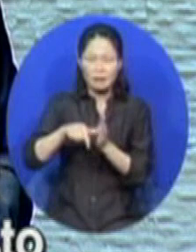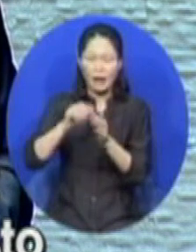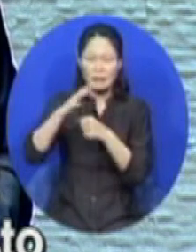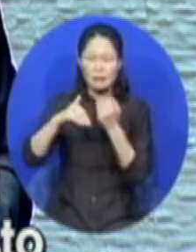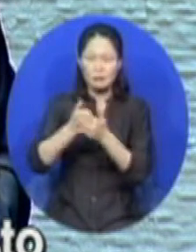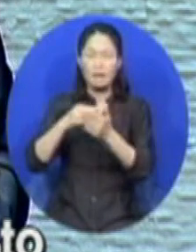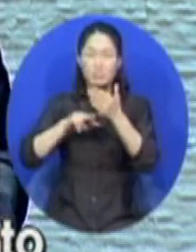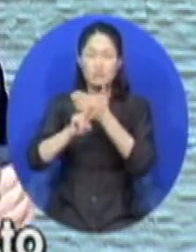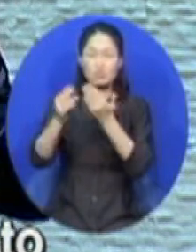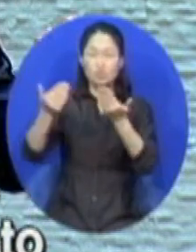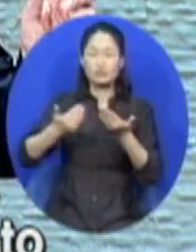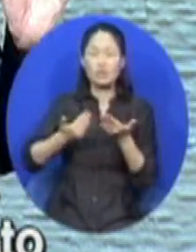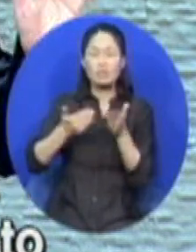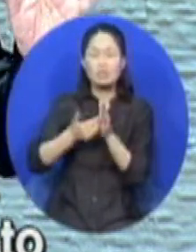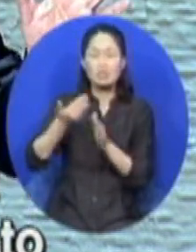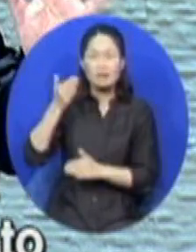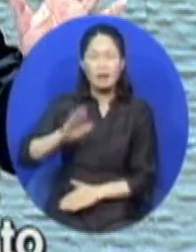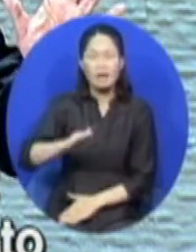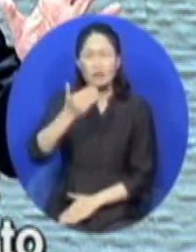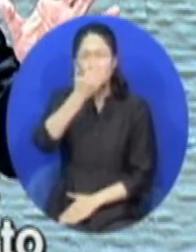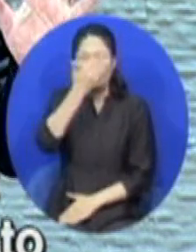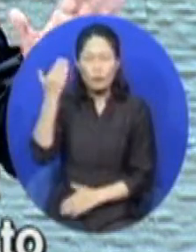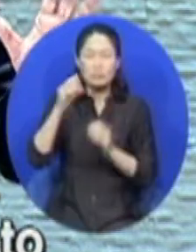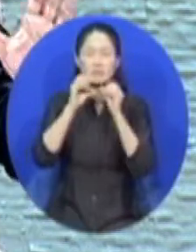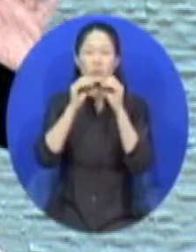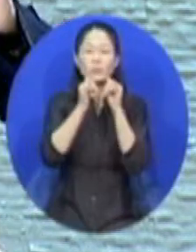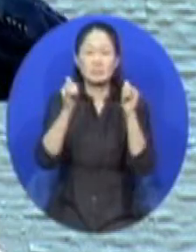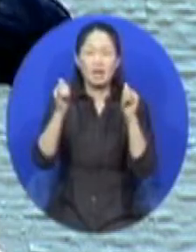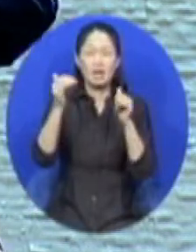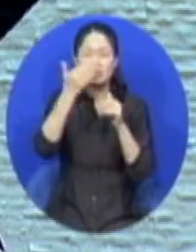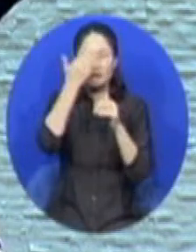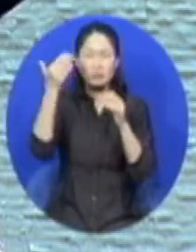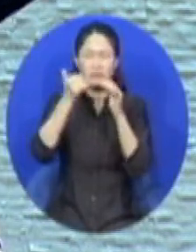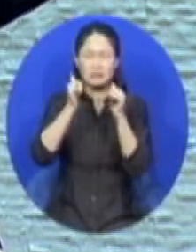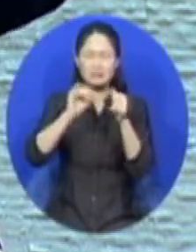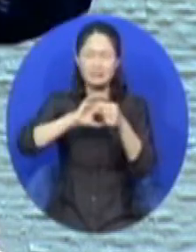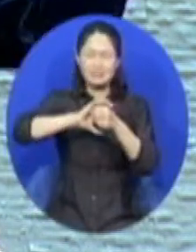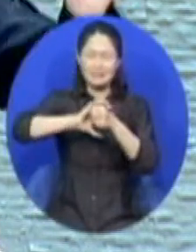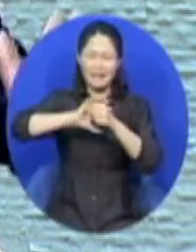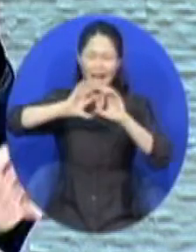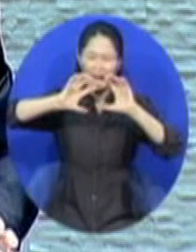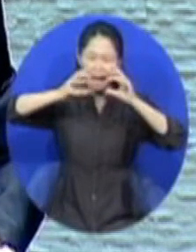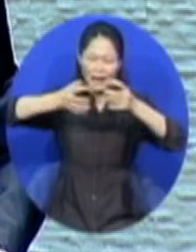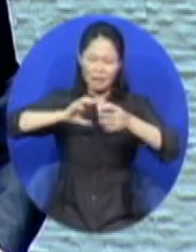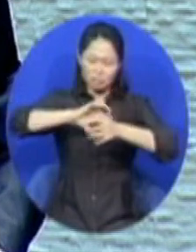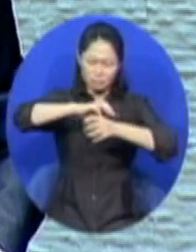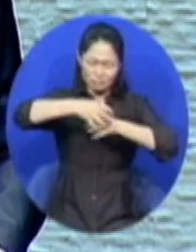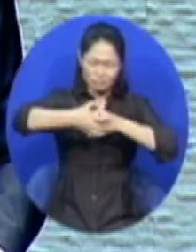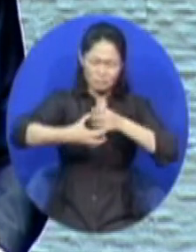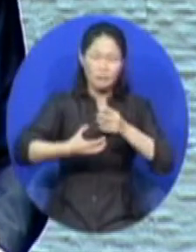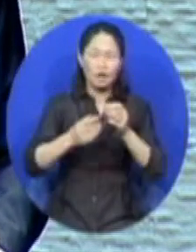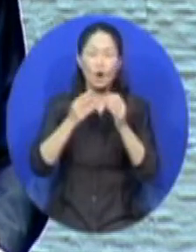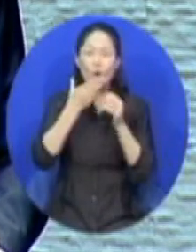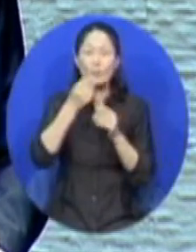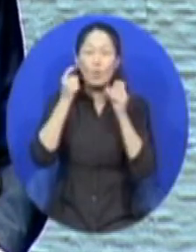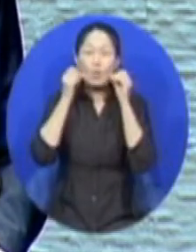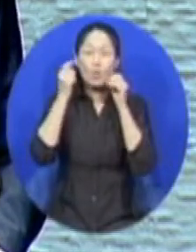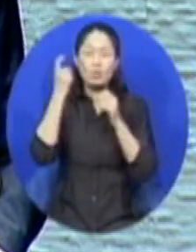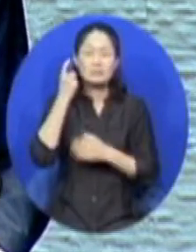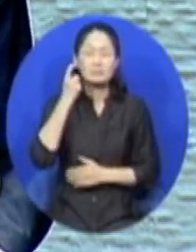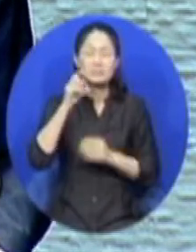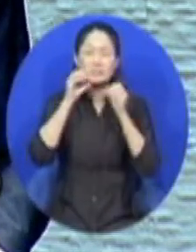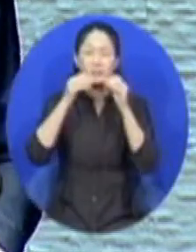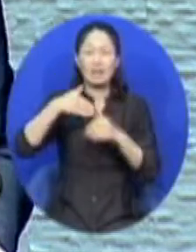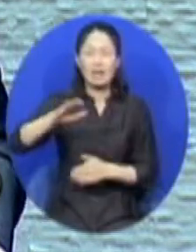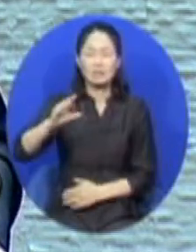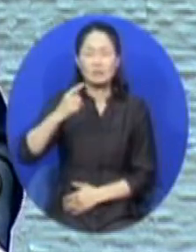비전을 자기에게 주시는데 젊은 성게 에서 청년들이 전 세계로 복음을 자러 가는 환상을 보았습니다